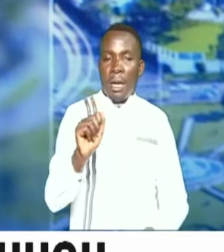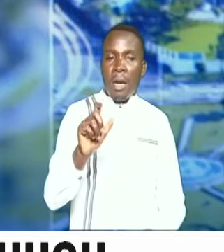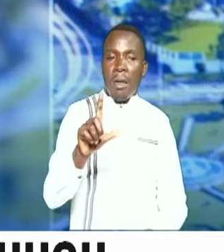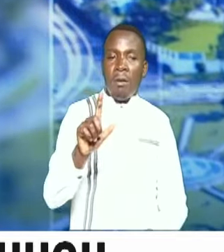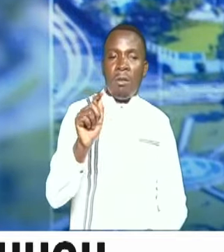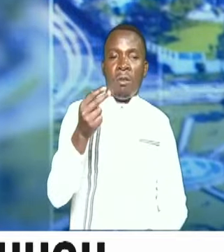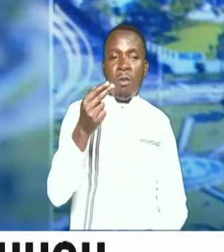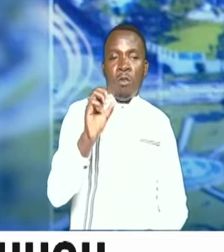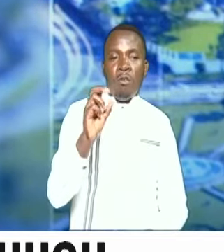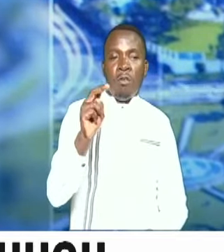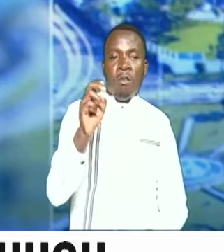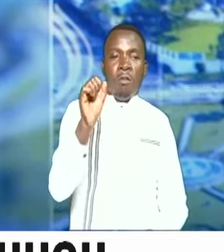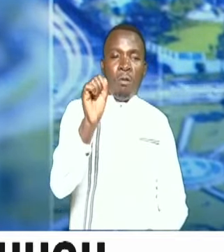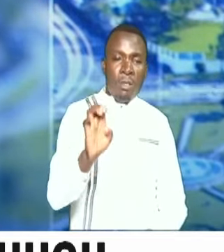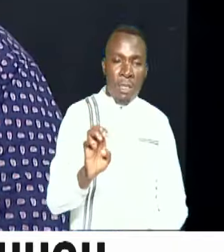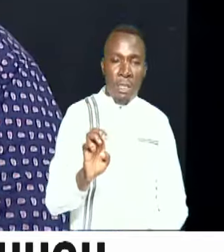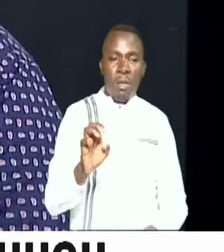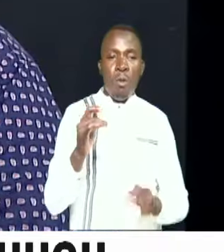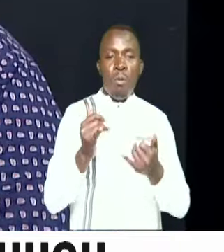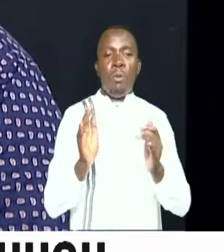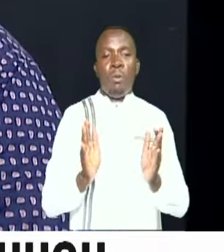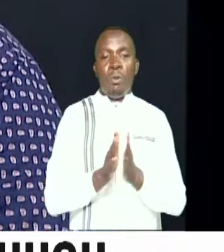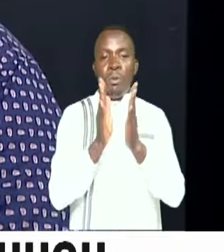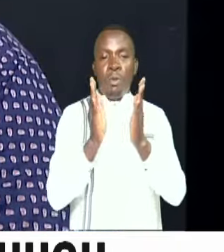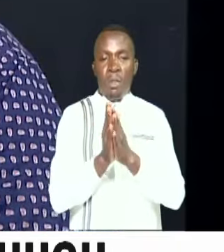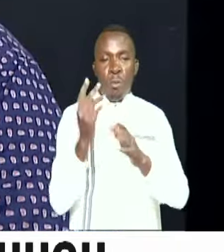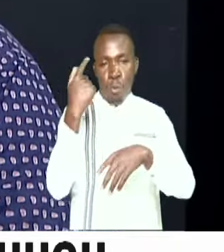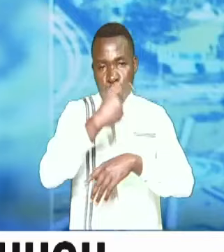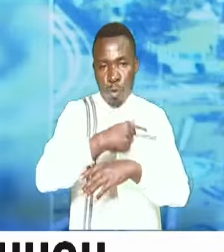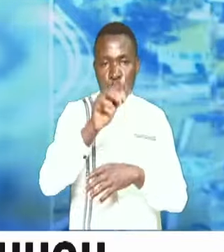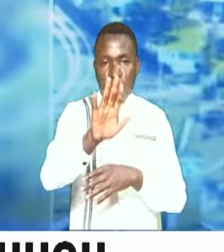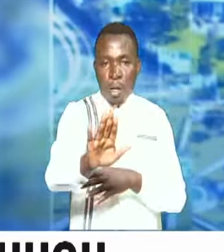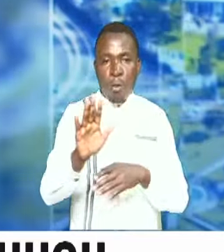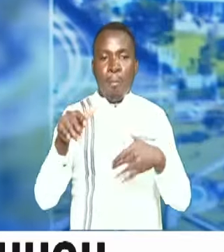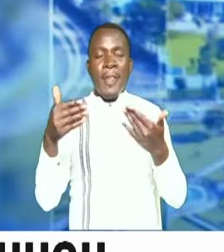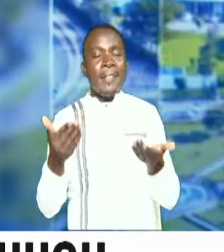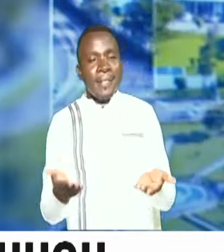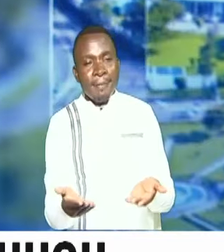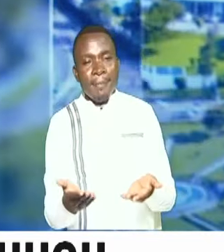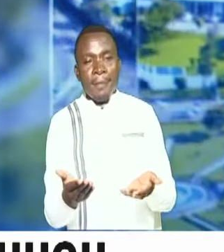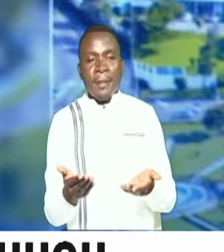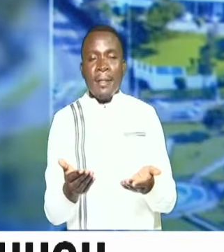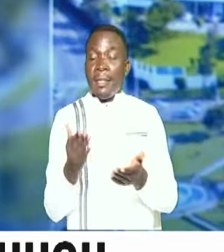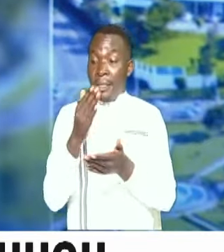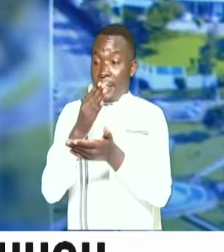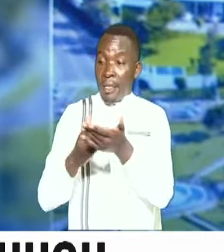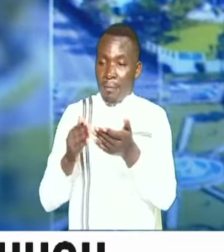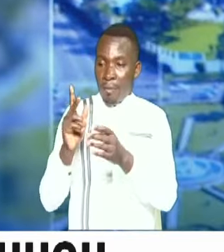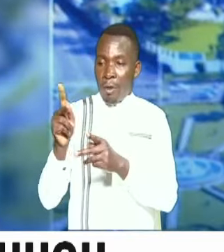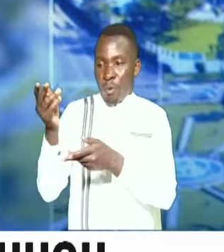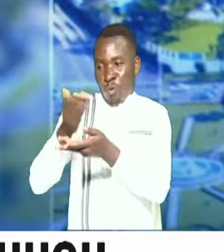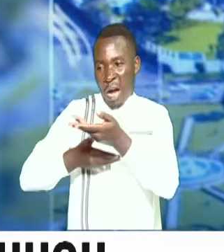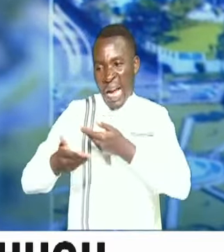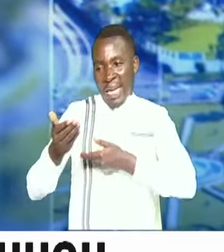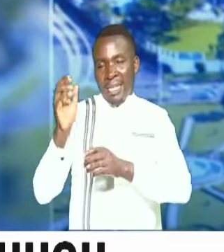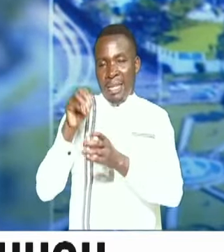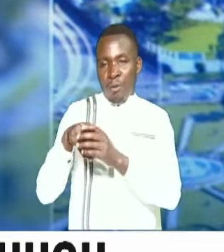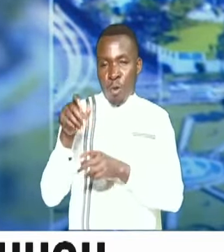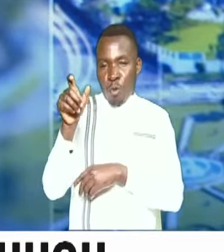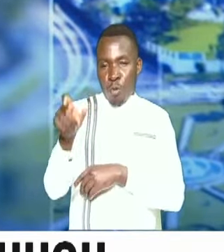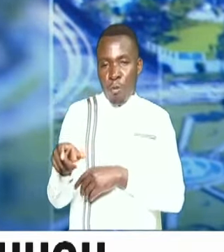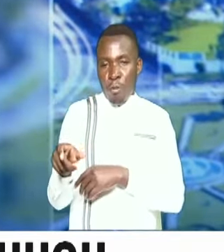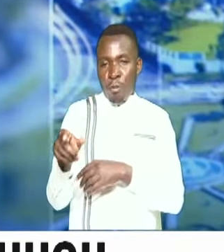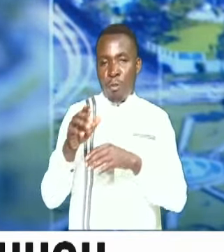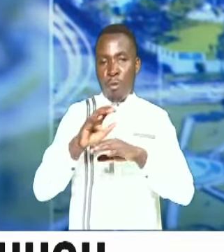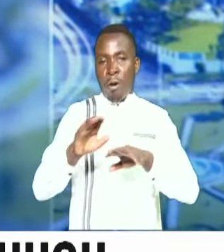w'ishyirahamwe ry'abanyenganda, uyu munsi turi kwizihiza umunsi wanyu. Ariko se bamwe mu bo twaganiriye, harimo n'uwo twamaze